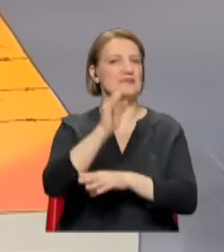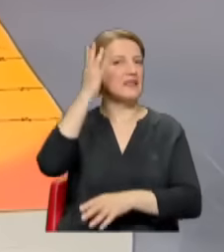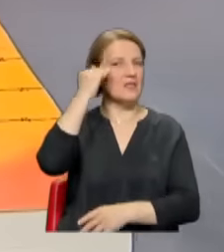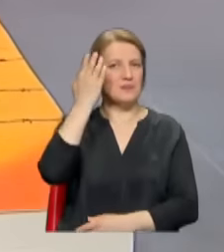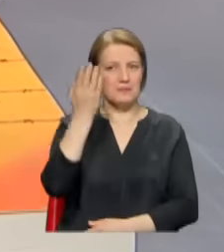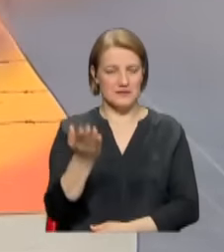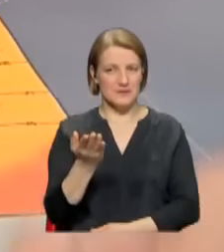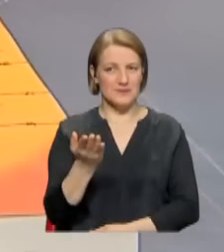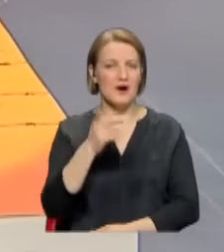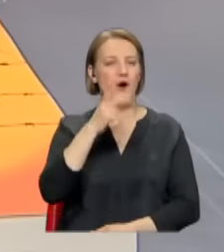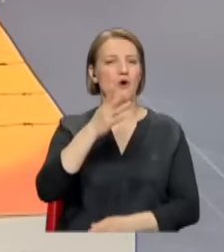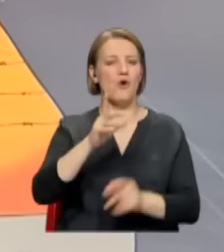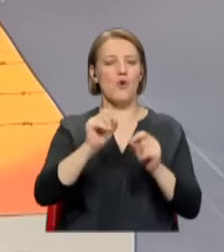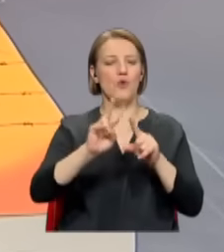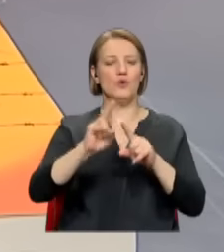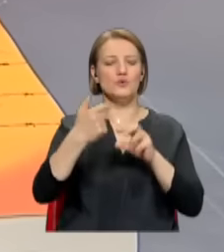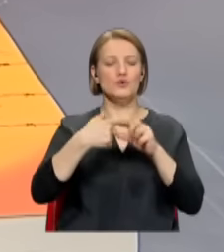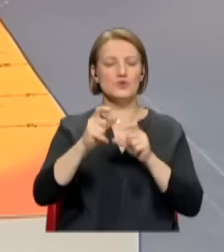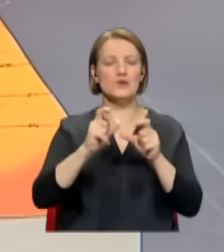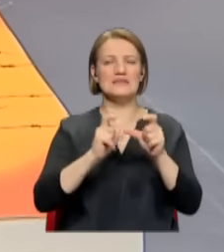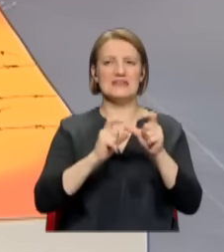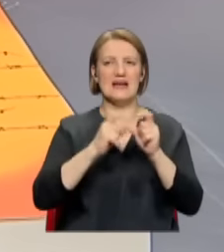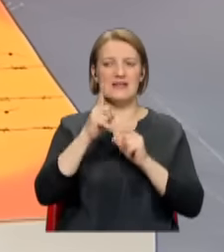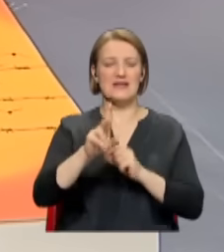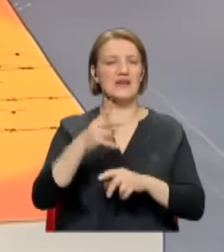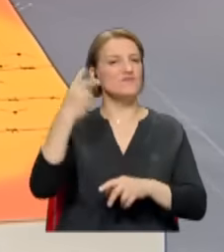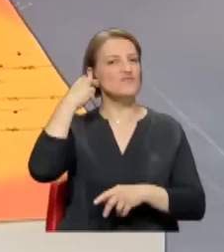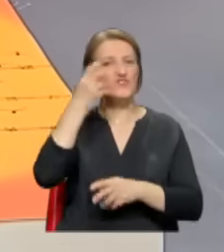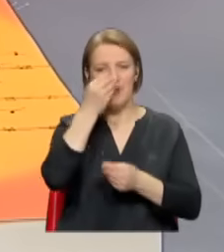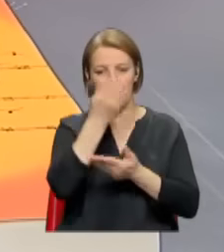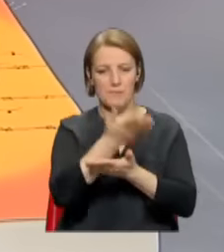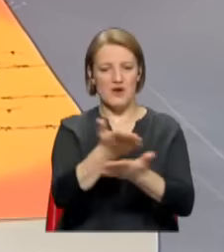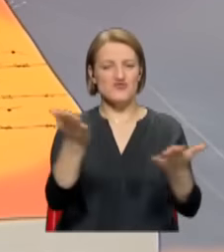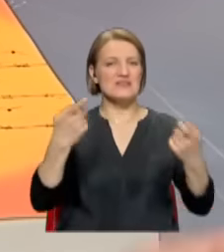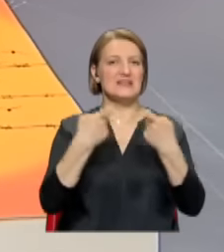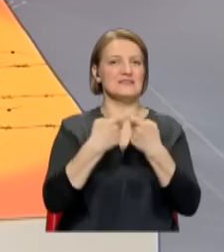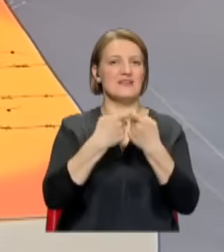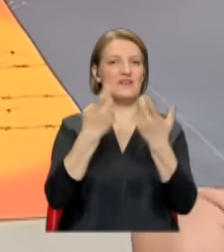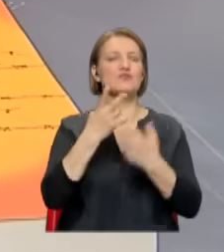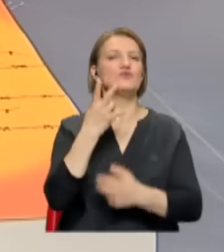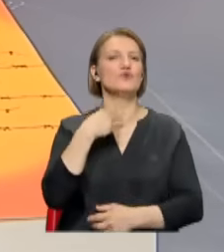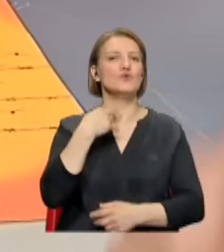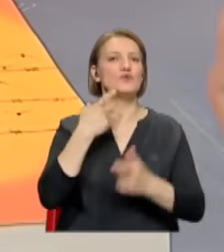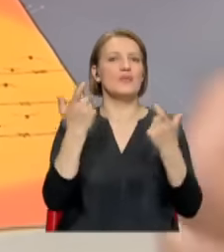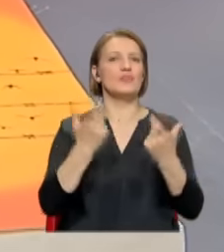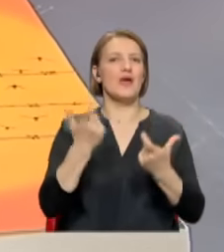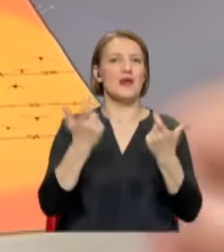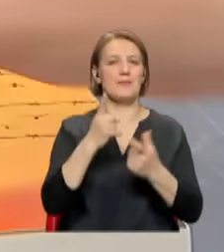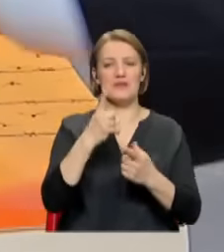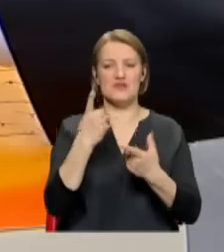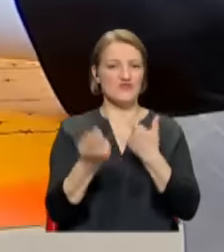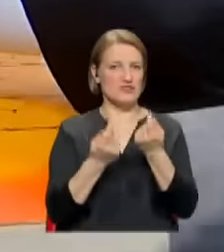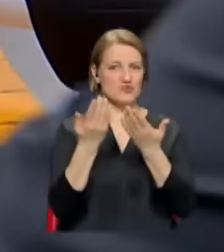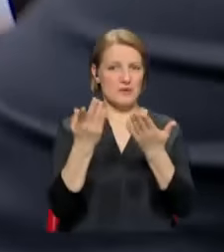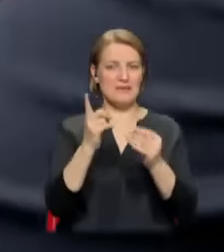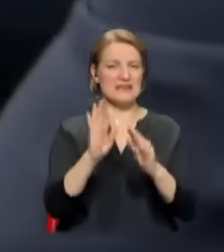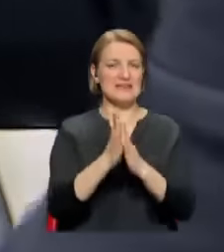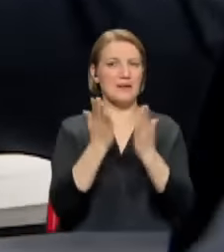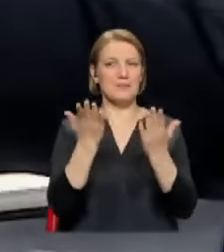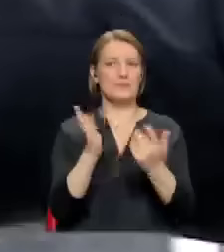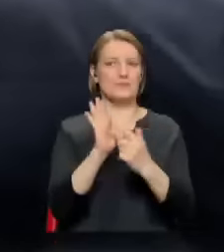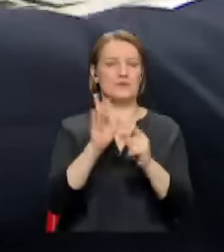Anlamı. Onur Sinan Güzaltan, Vişne Bahçesi'nde Savaş. Rusya Nereye? Bir çalışma, bir kitap